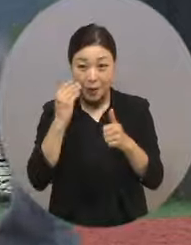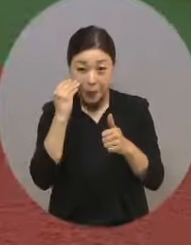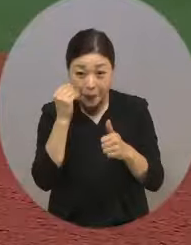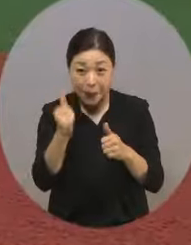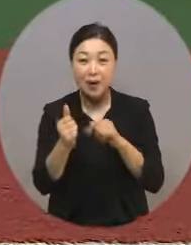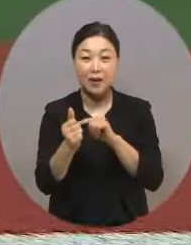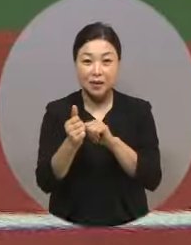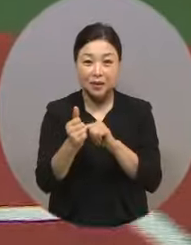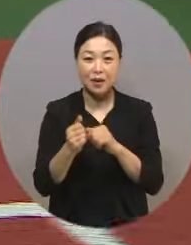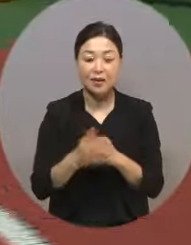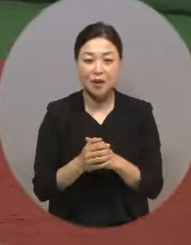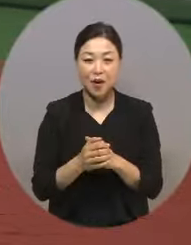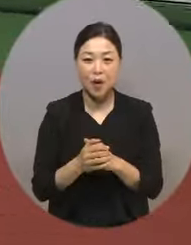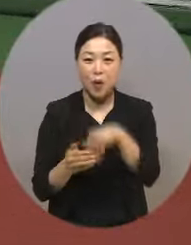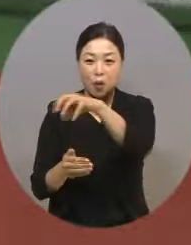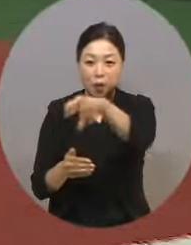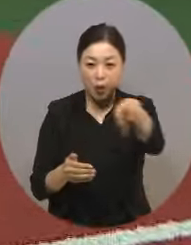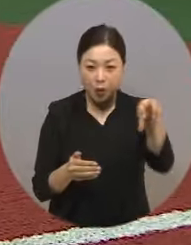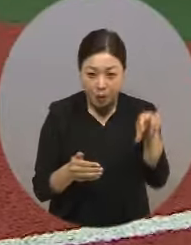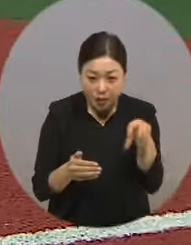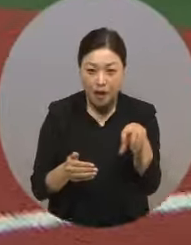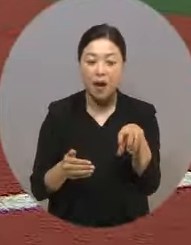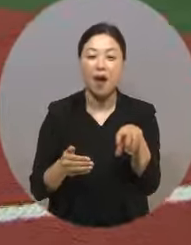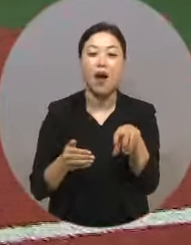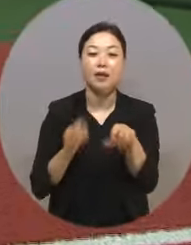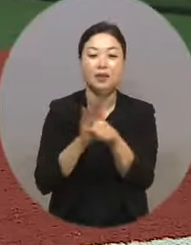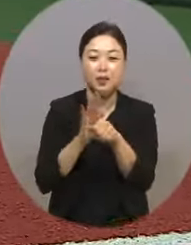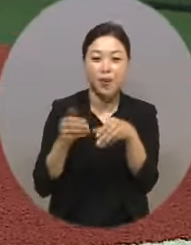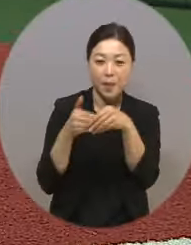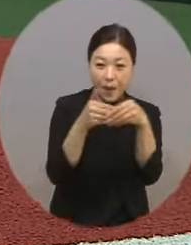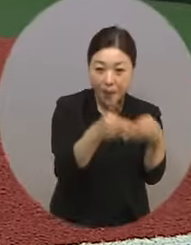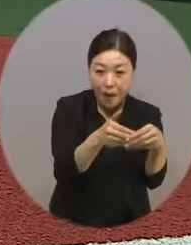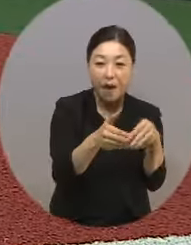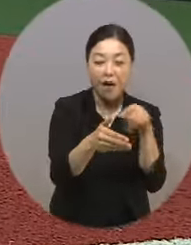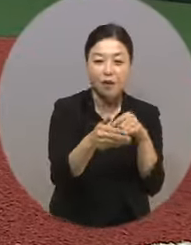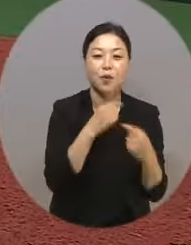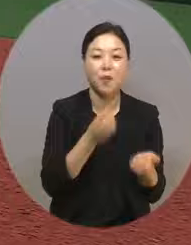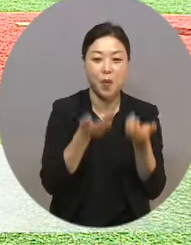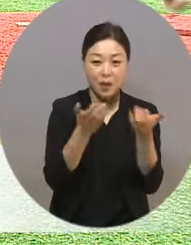응원과 격려의 목소리를 내어주는 자원봉사자의 역할도 돋보입니다.